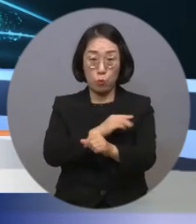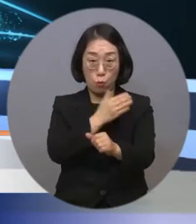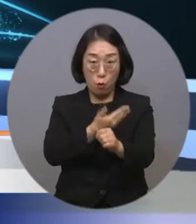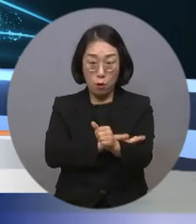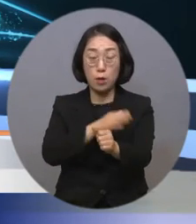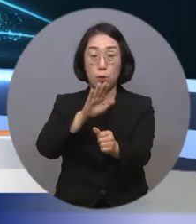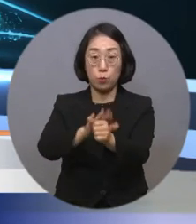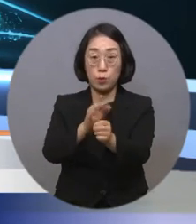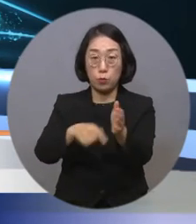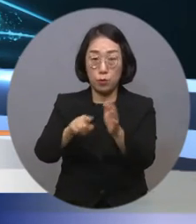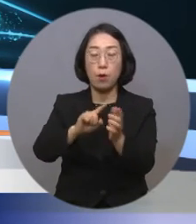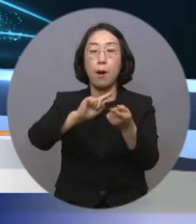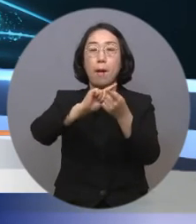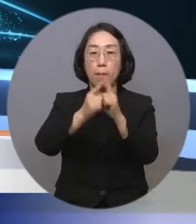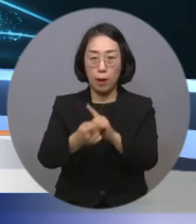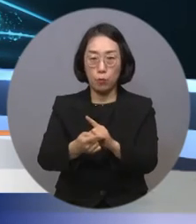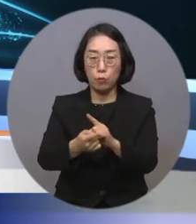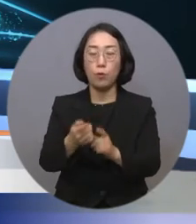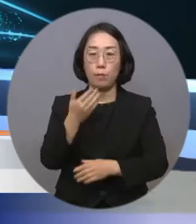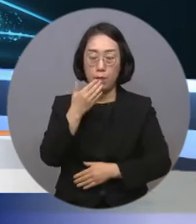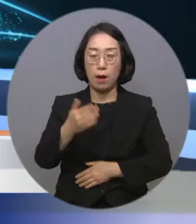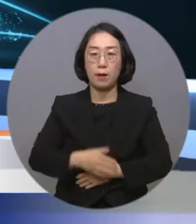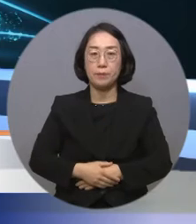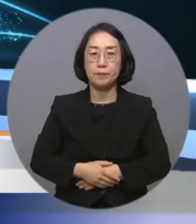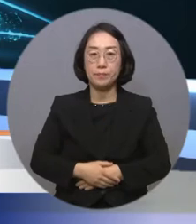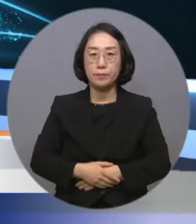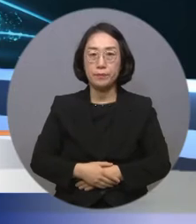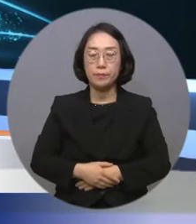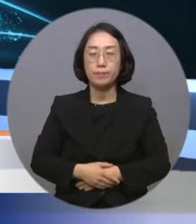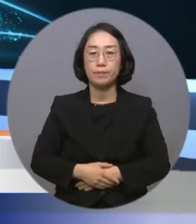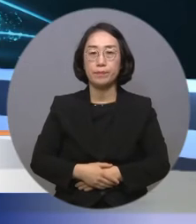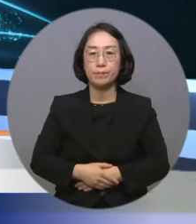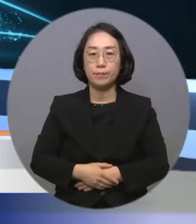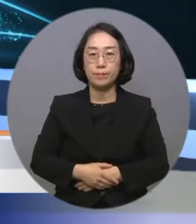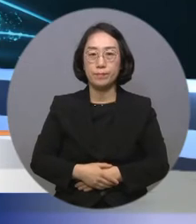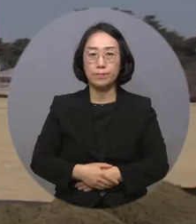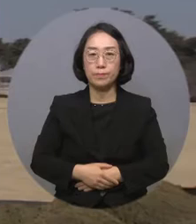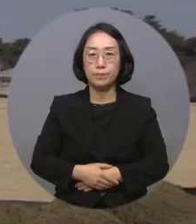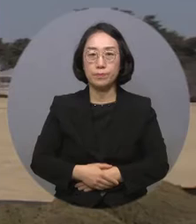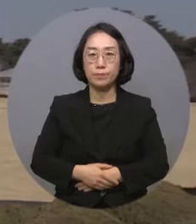개체의 4 표결이 가능해집니다 박성윤 기자가 전합니다